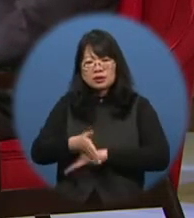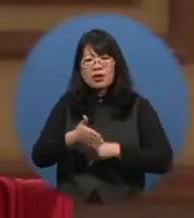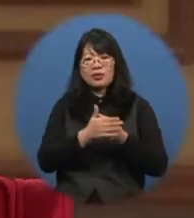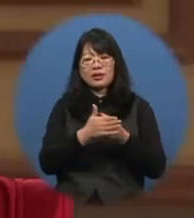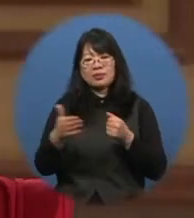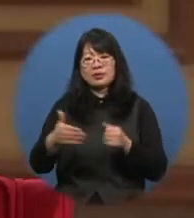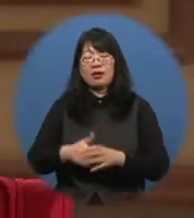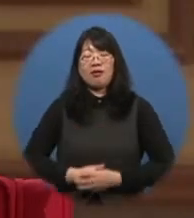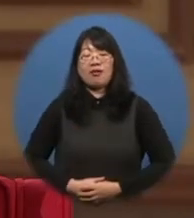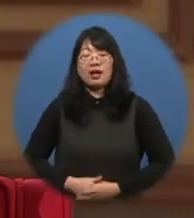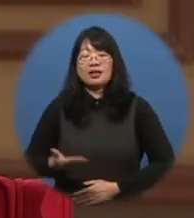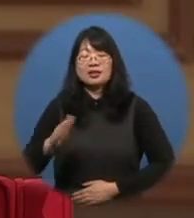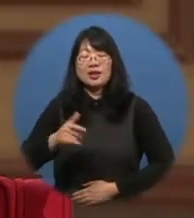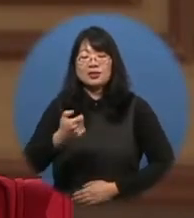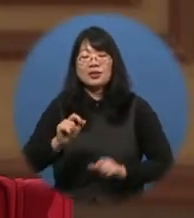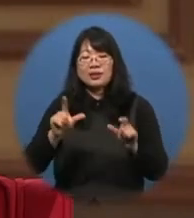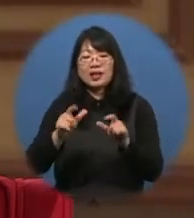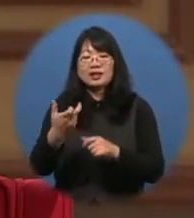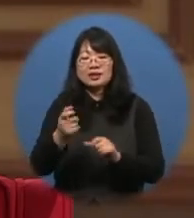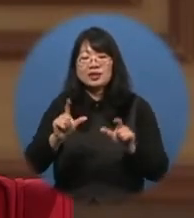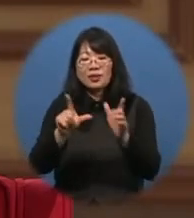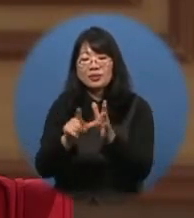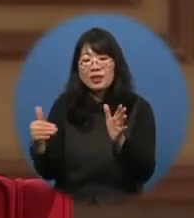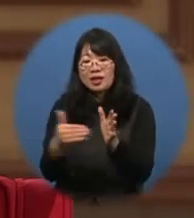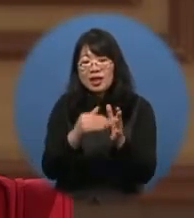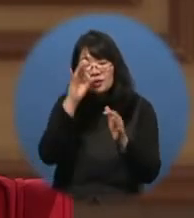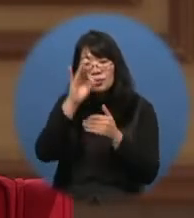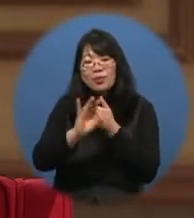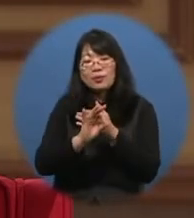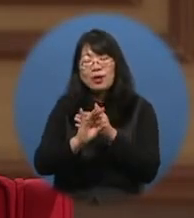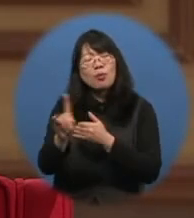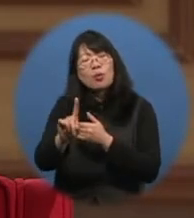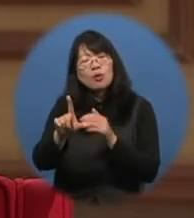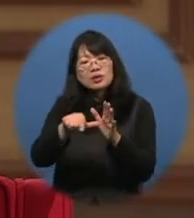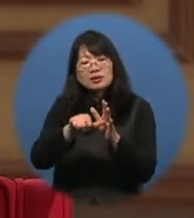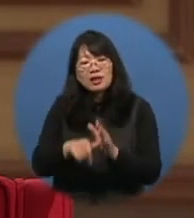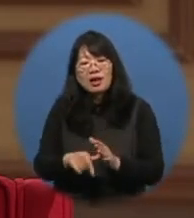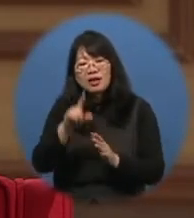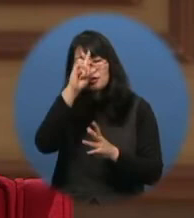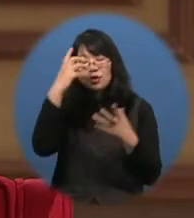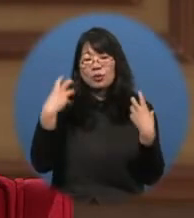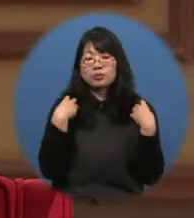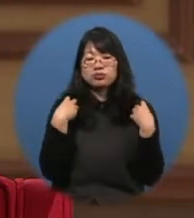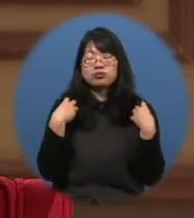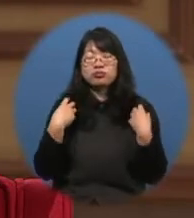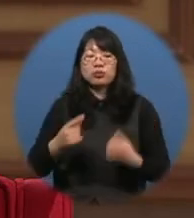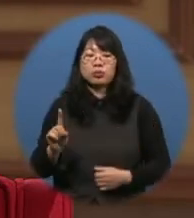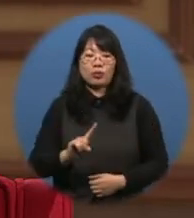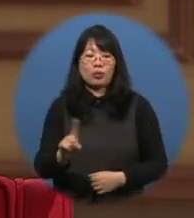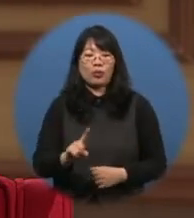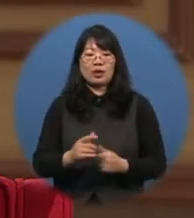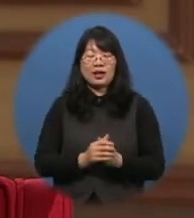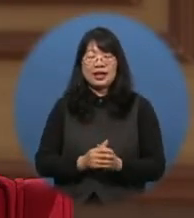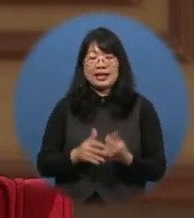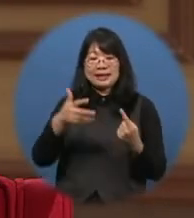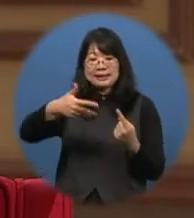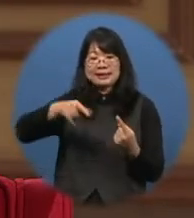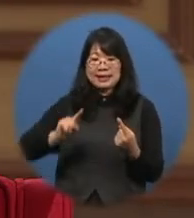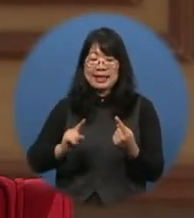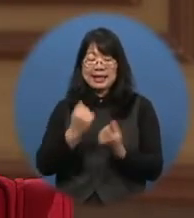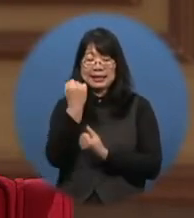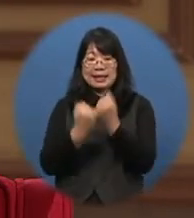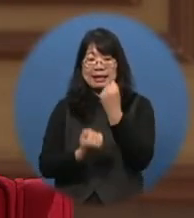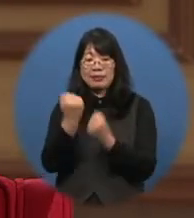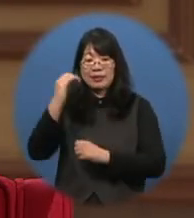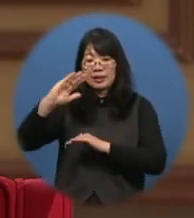예. 근데 60년대, 70년대까지만 해도 뭐 그때는 정부의 아주 그 1차적